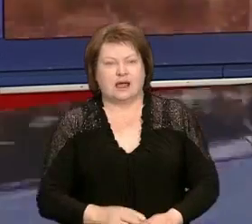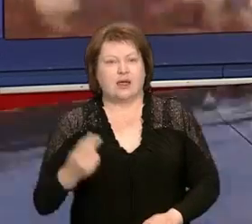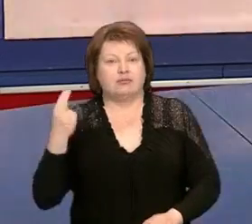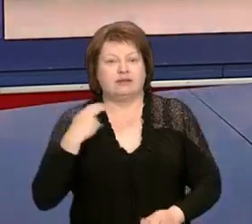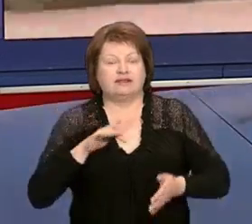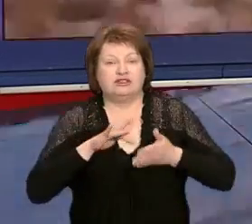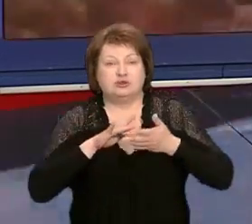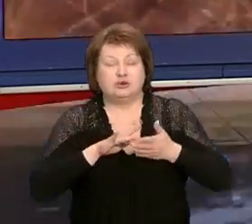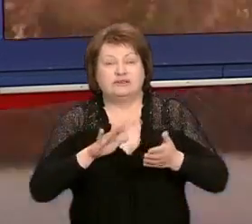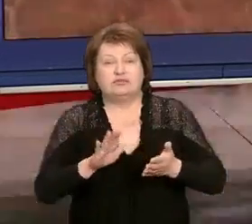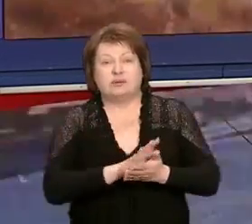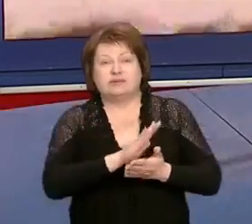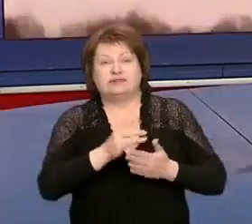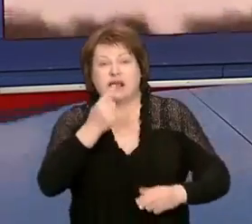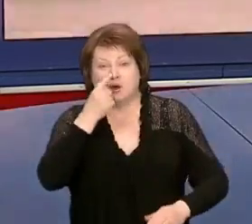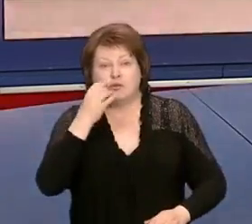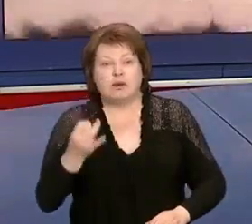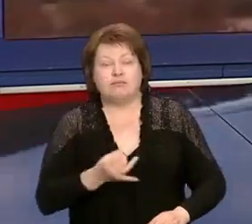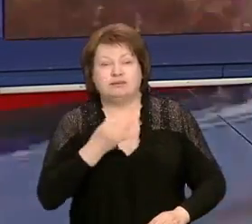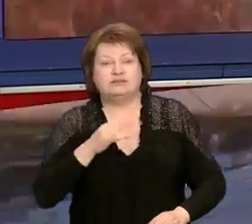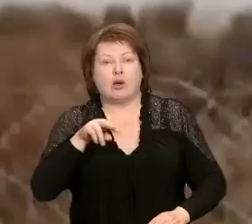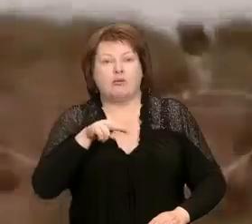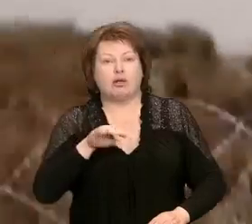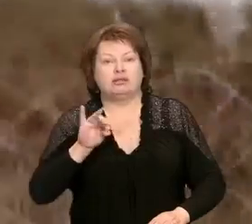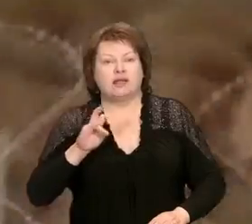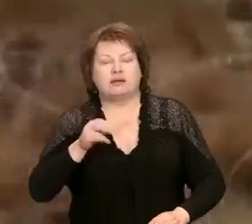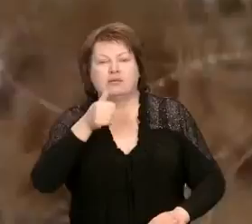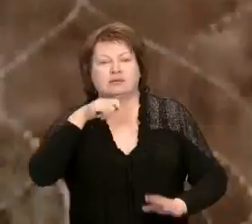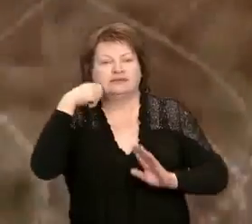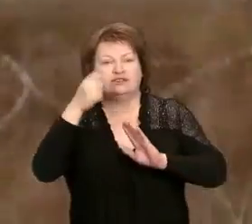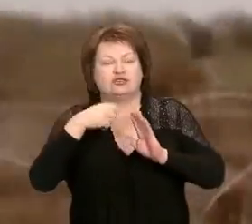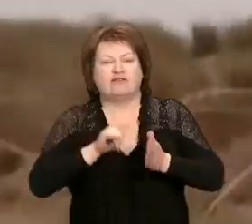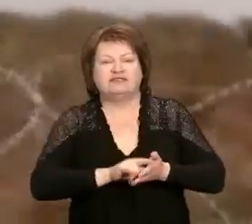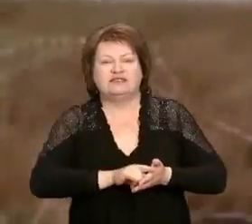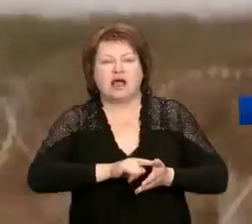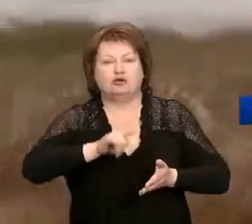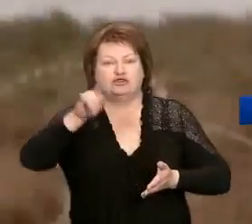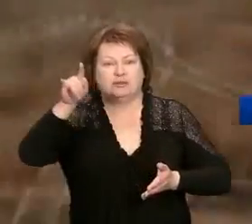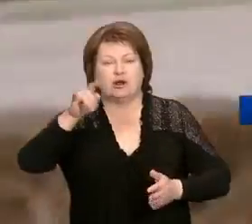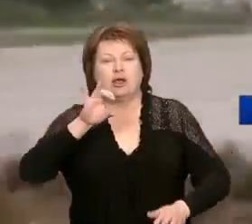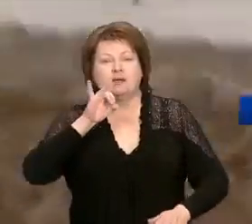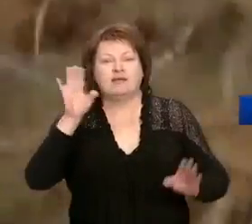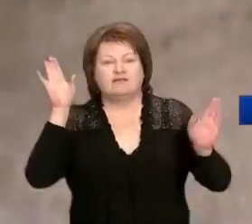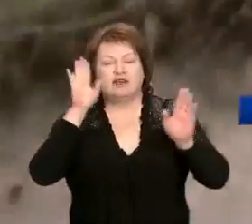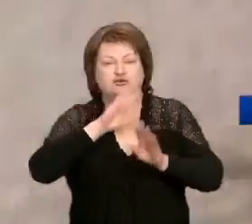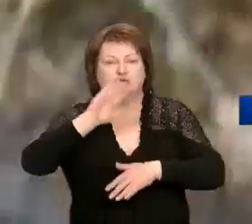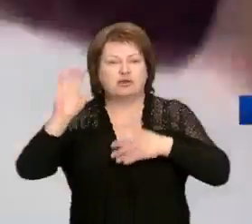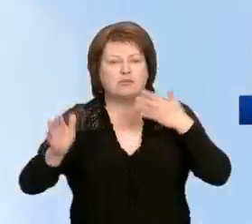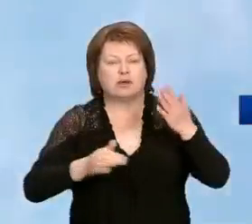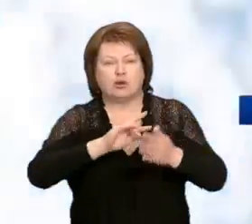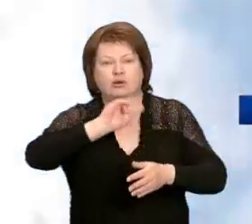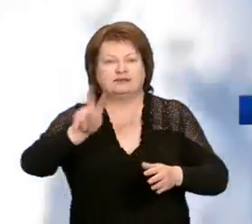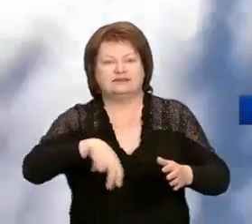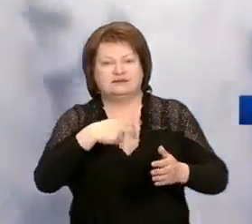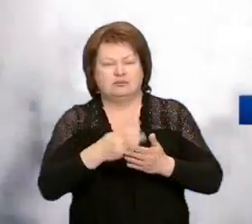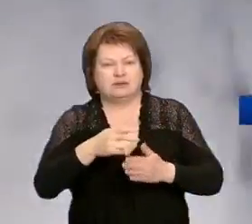Британский турист поплатился за любопытство. Пол Тернер попытался запечатлеть на камеру взлетающий самолет, и воздушный поток сбил